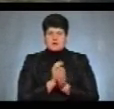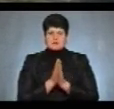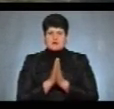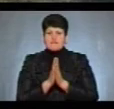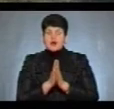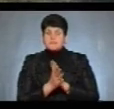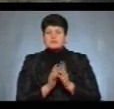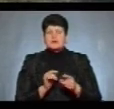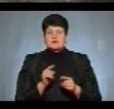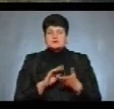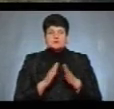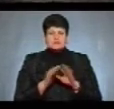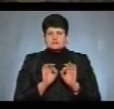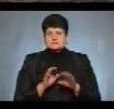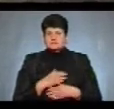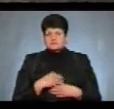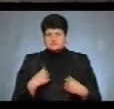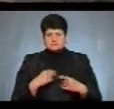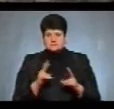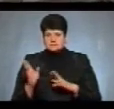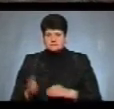пожежники. Ситуацію вони не коментують.